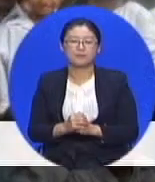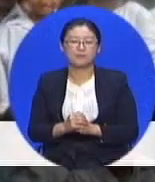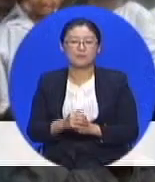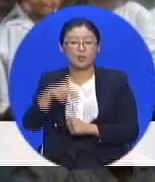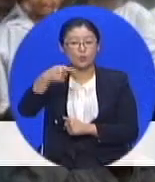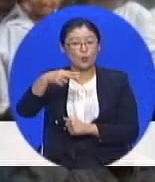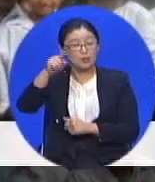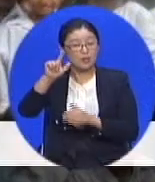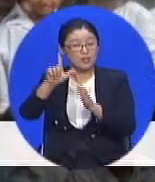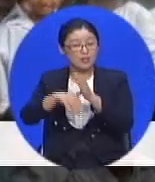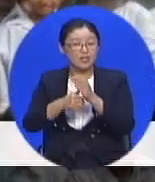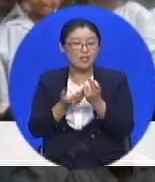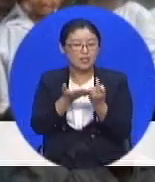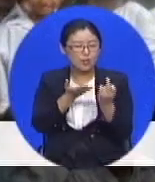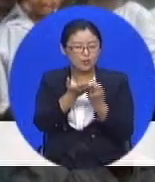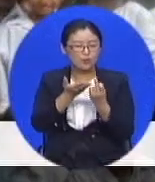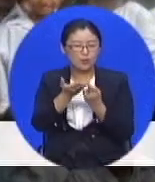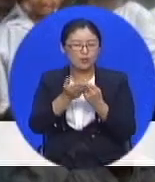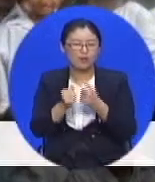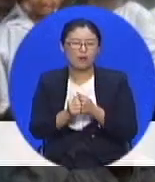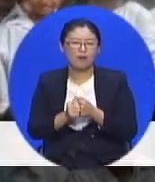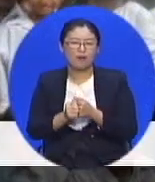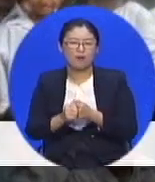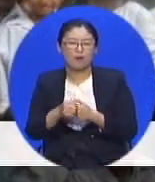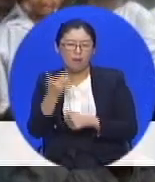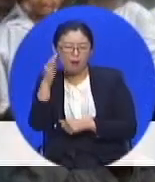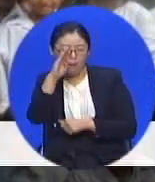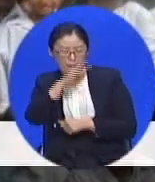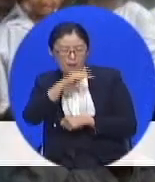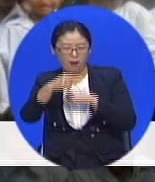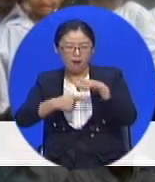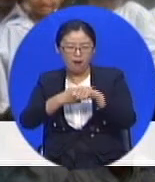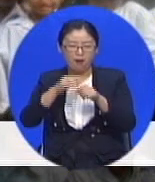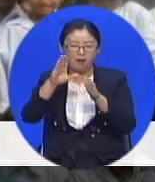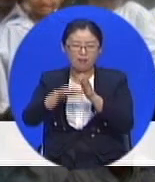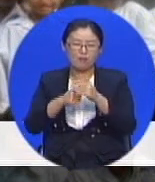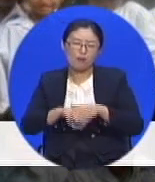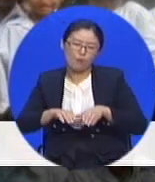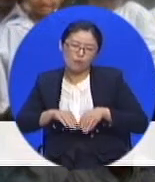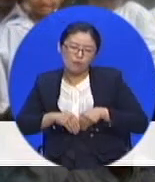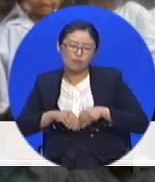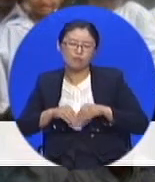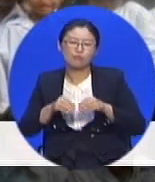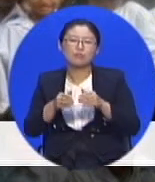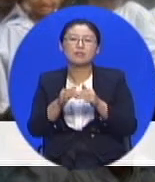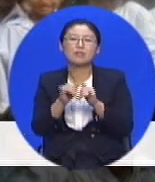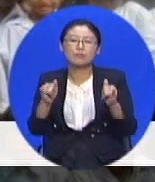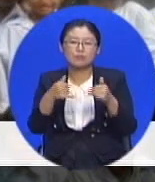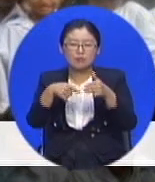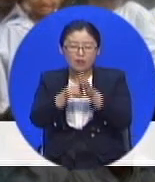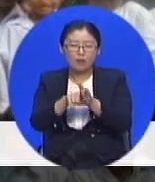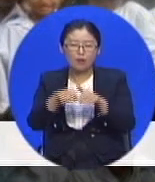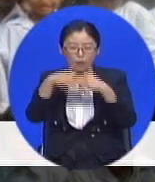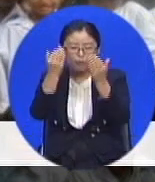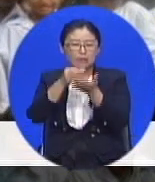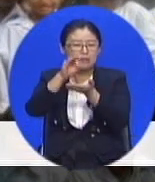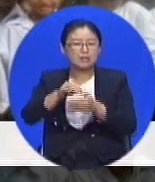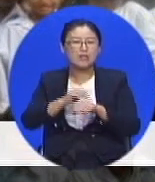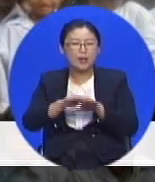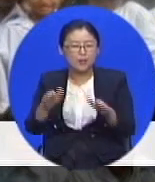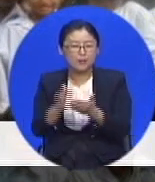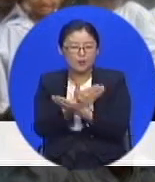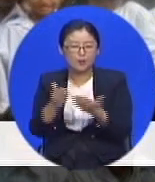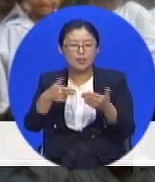조선시대, 제주에 큰 흉년이 들었을 당시 굶주림에 허덕이던 주민들을 위해 자신의 전 재산을 털어 구휼했던